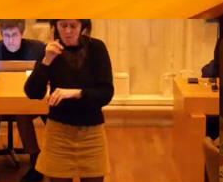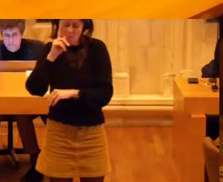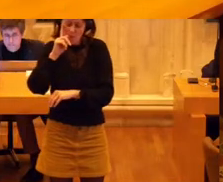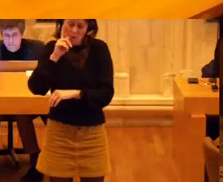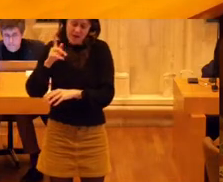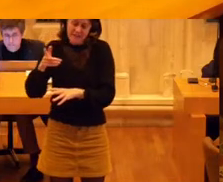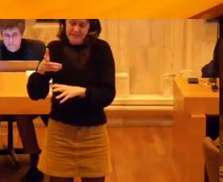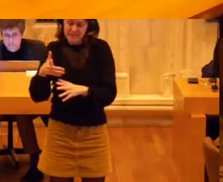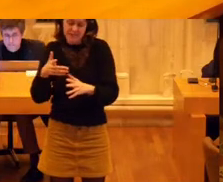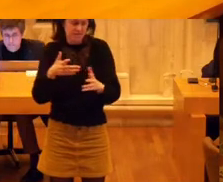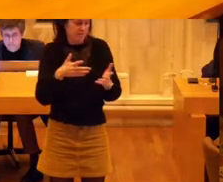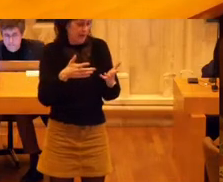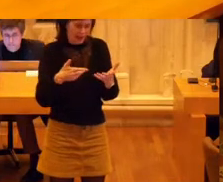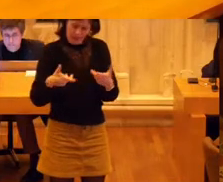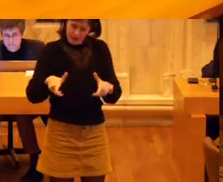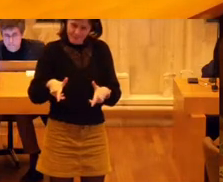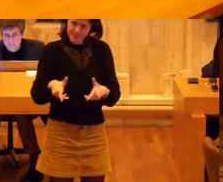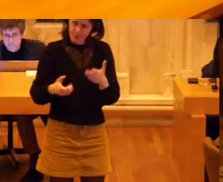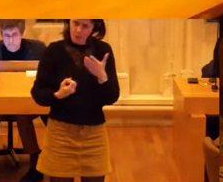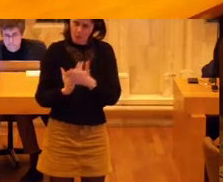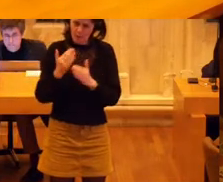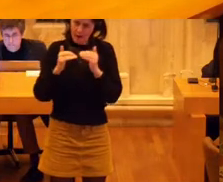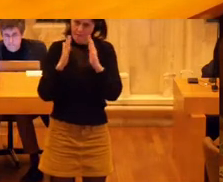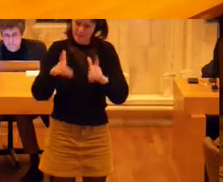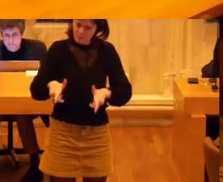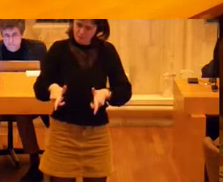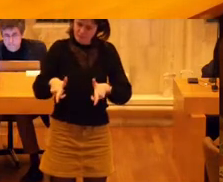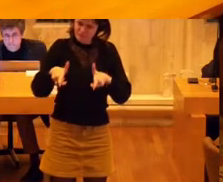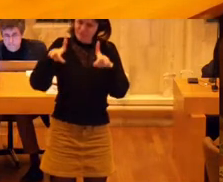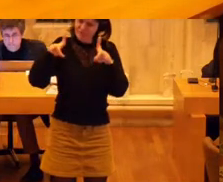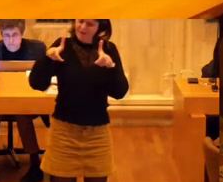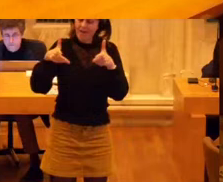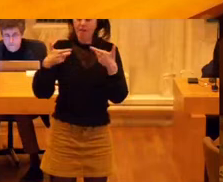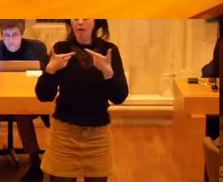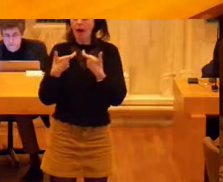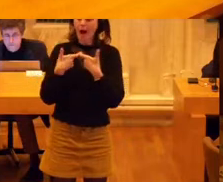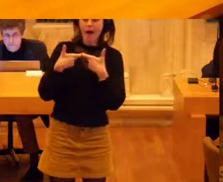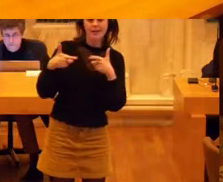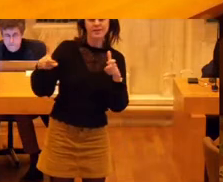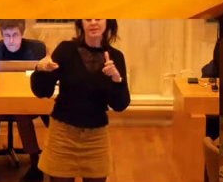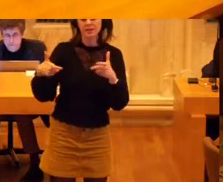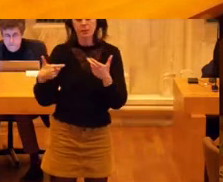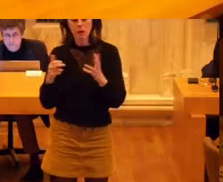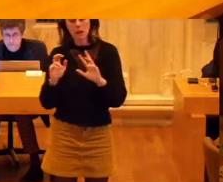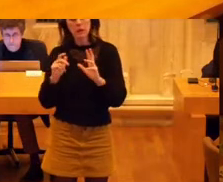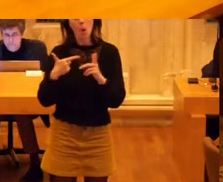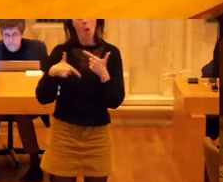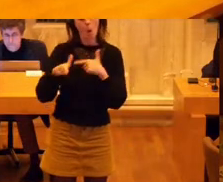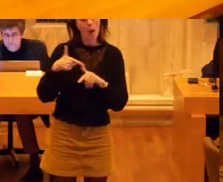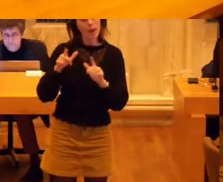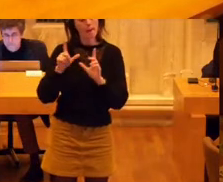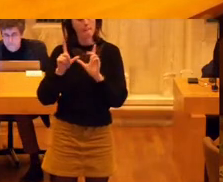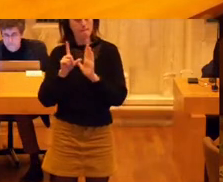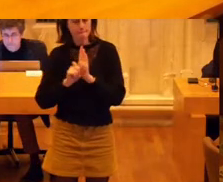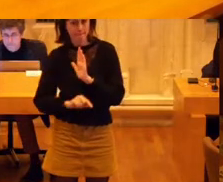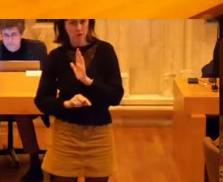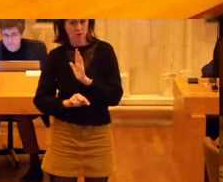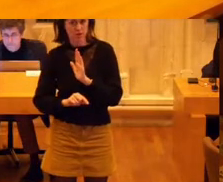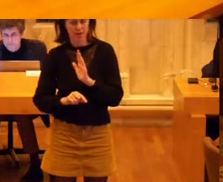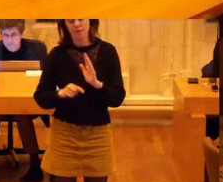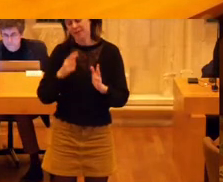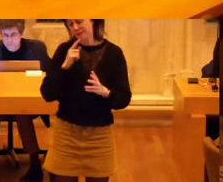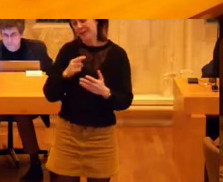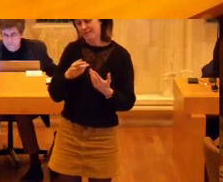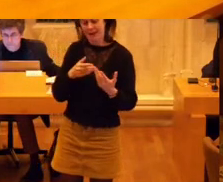dans un patrimoine accessible et à coût modéré. Donc ces différentes emprises sont vouées à être vendues à Caen la